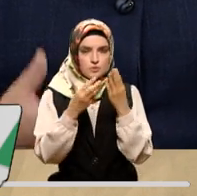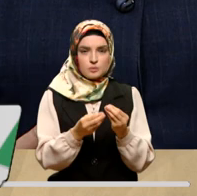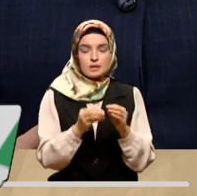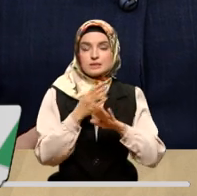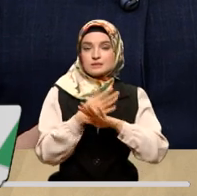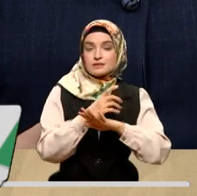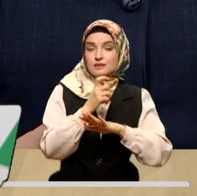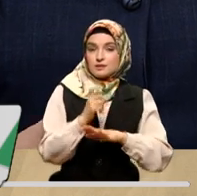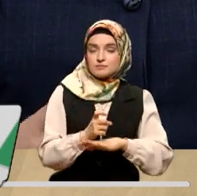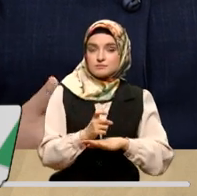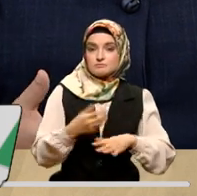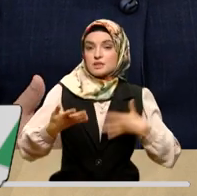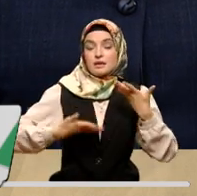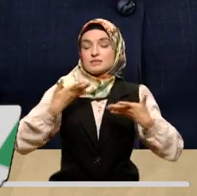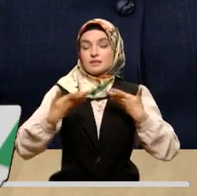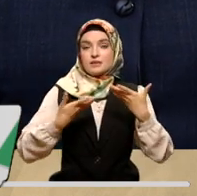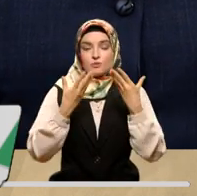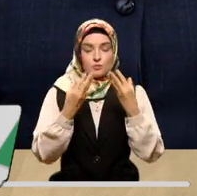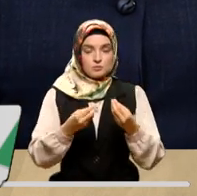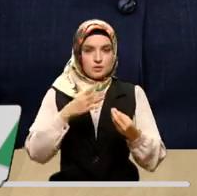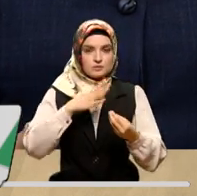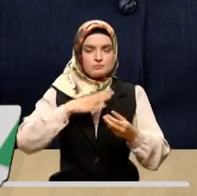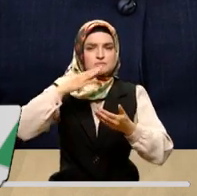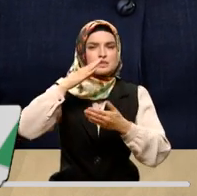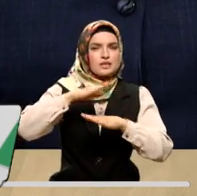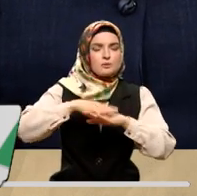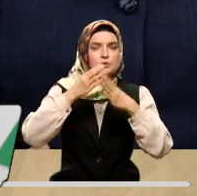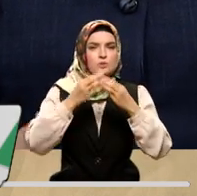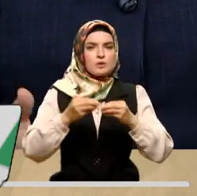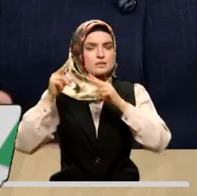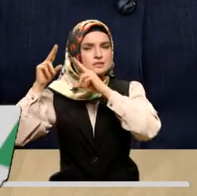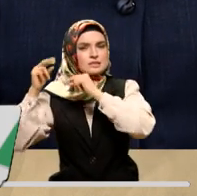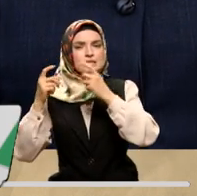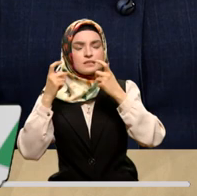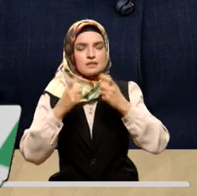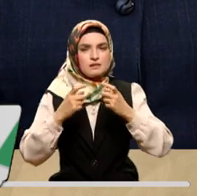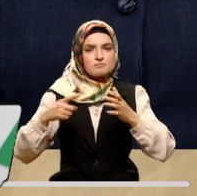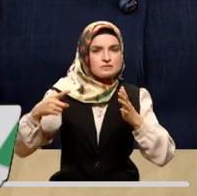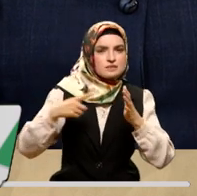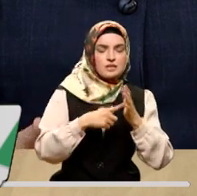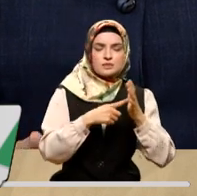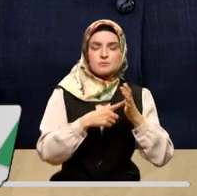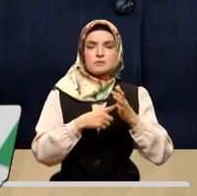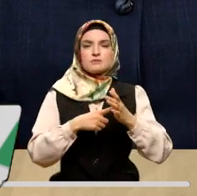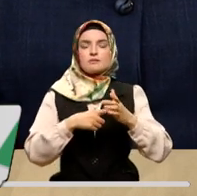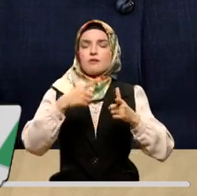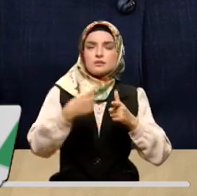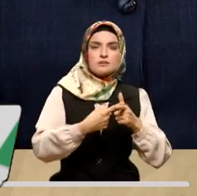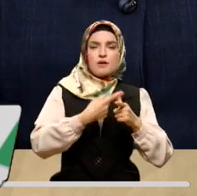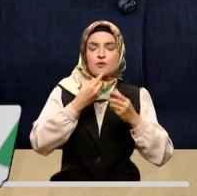bir heyecanlıydık. Yapılacak olan yatılı yerlerin tespiti, kiralanması,